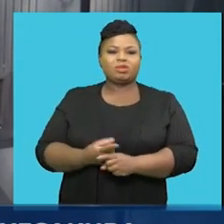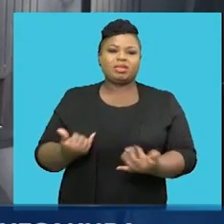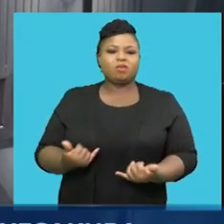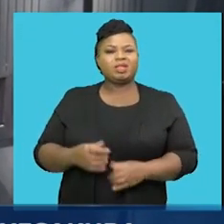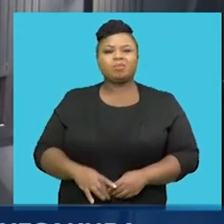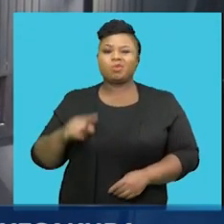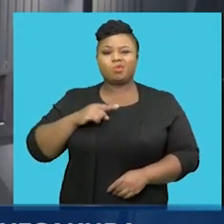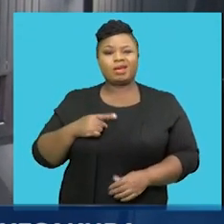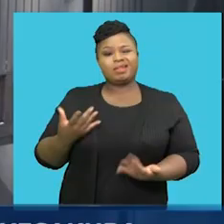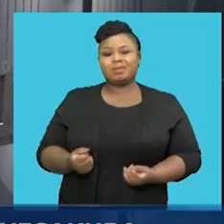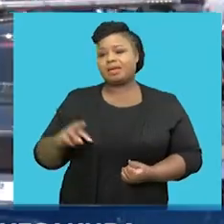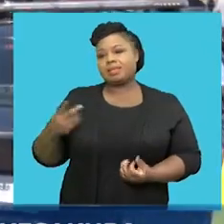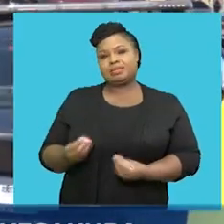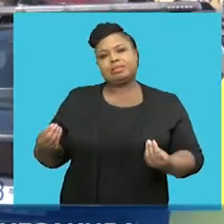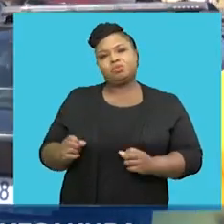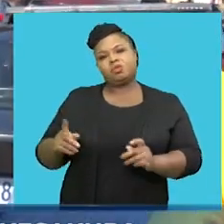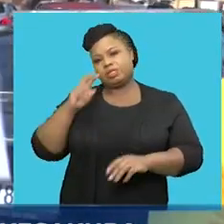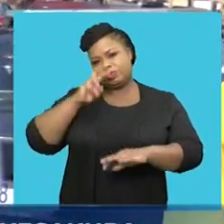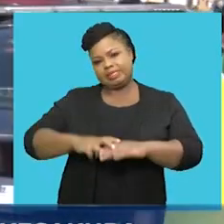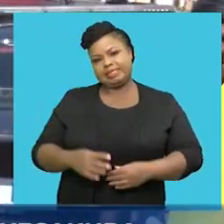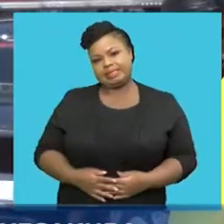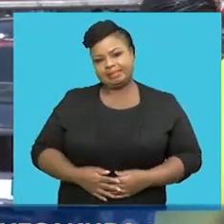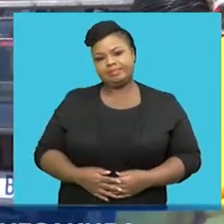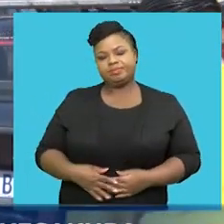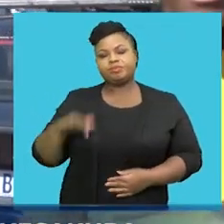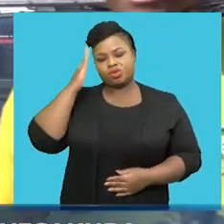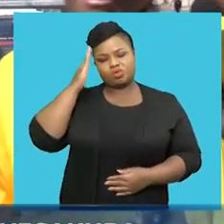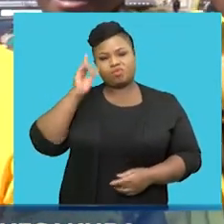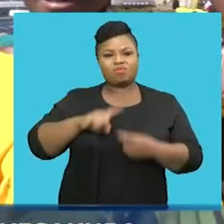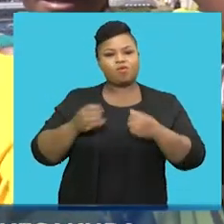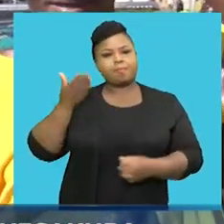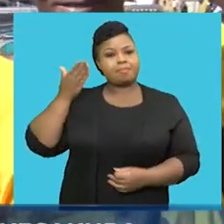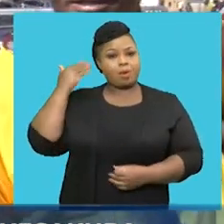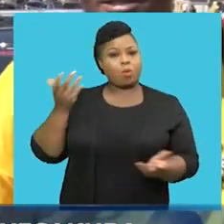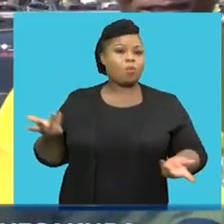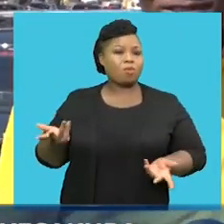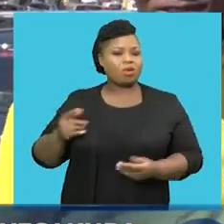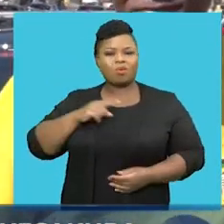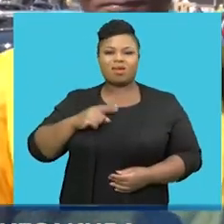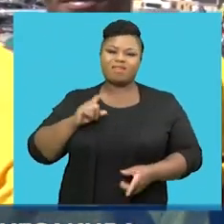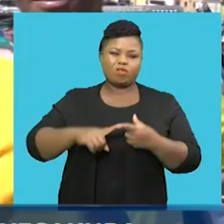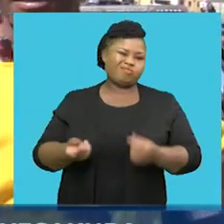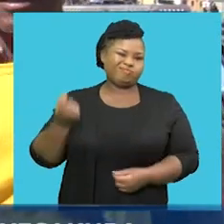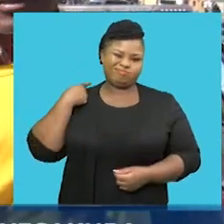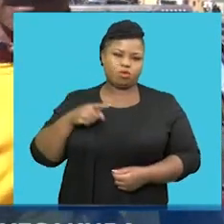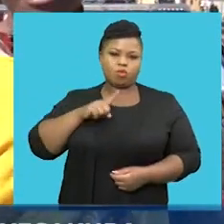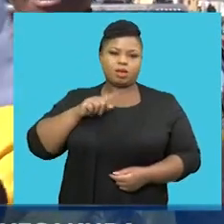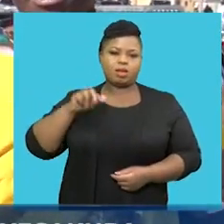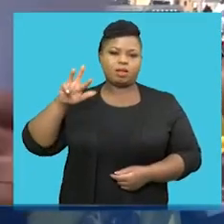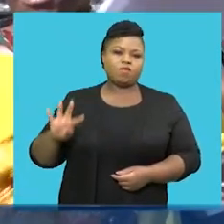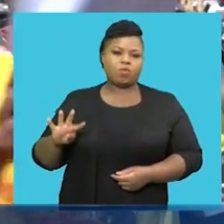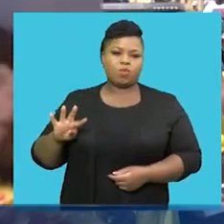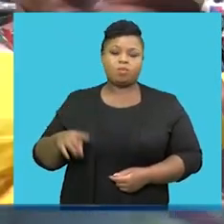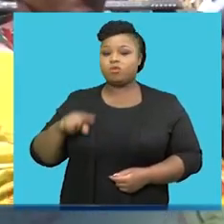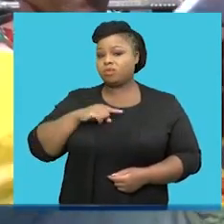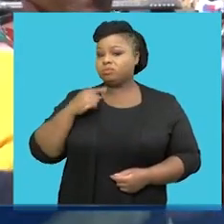ni nga tlabeni hi lavaya va nga leyi. Sazi la siphuma khona ukuthi siphumaphi kusukela ngo-94.